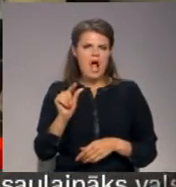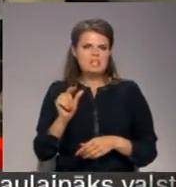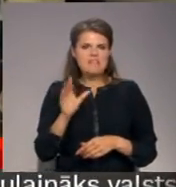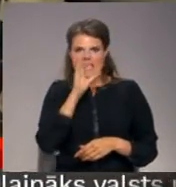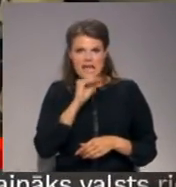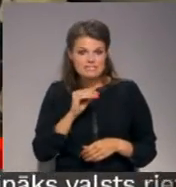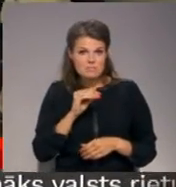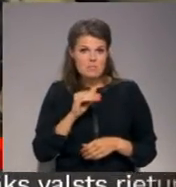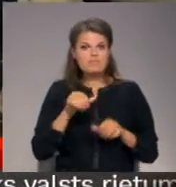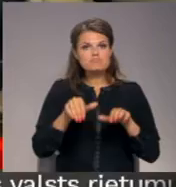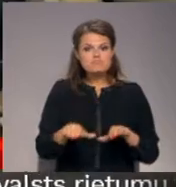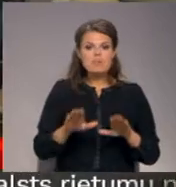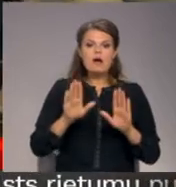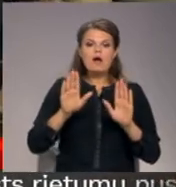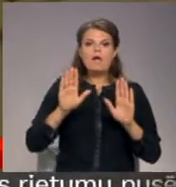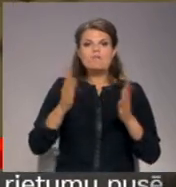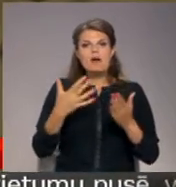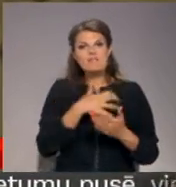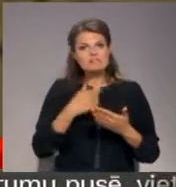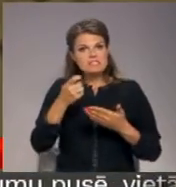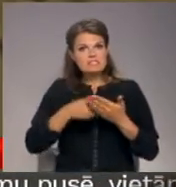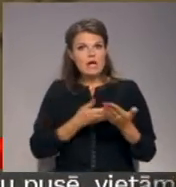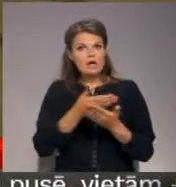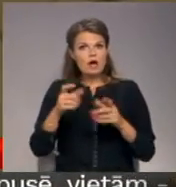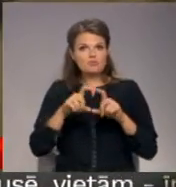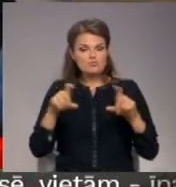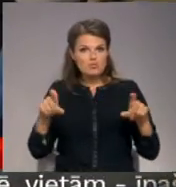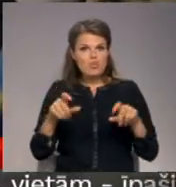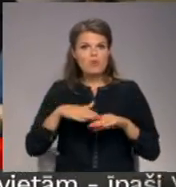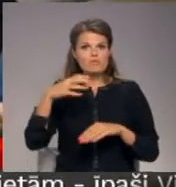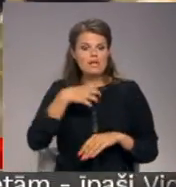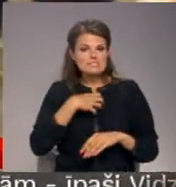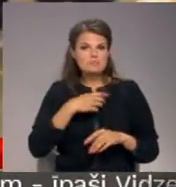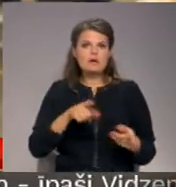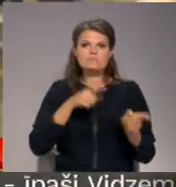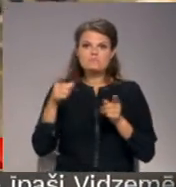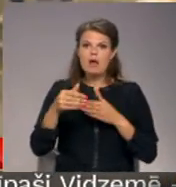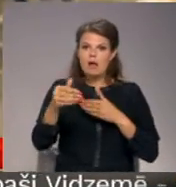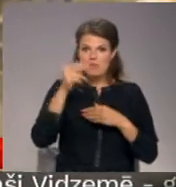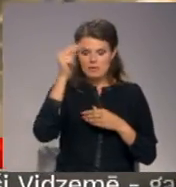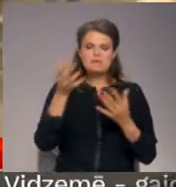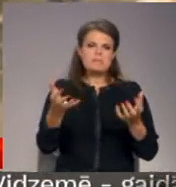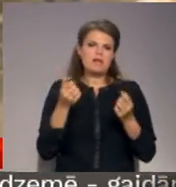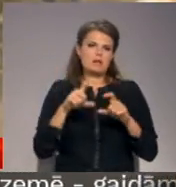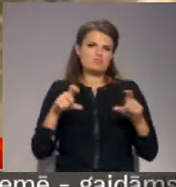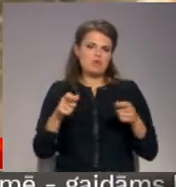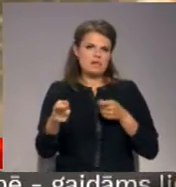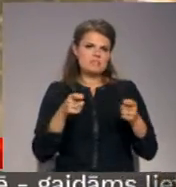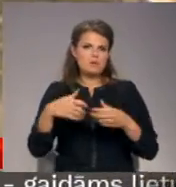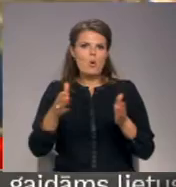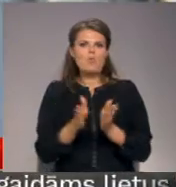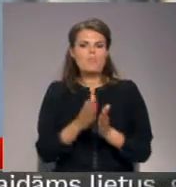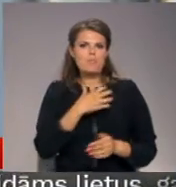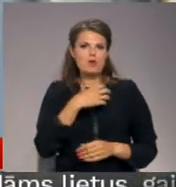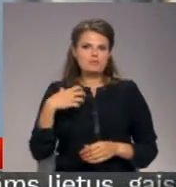Lēmumu vai kādu mācību iestādi saslimšanas dēļ jāslēdz un jāpāriet uz attālinātām mācībām, pieņems skolas vadību kopā ar pašvaldību